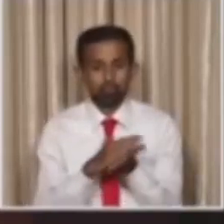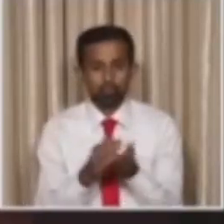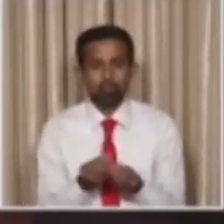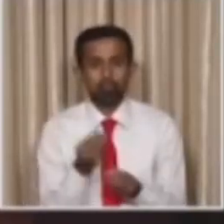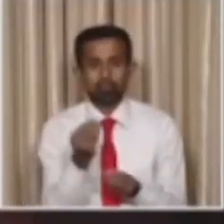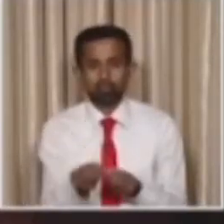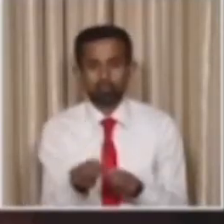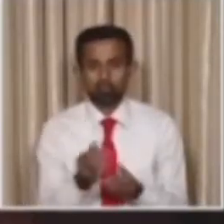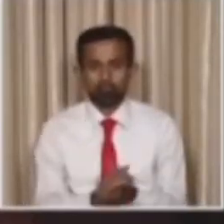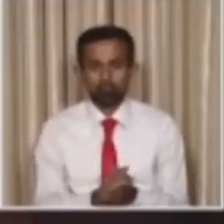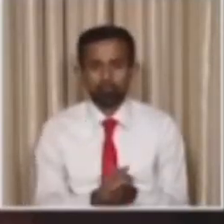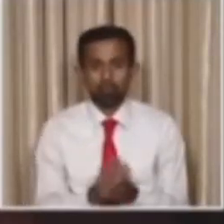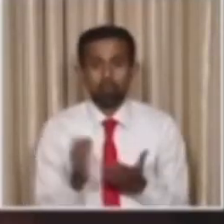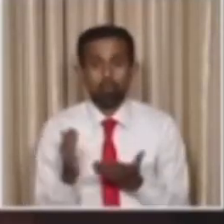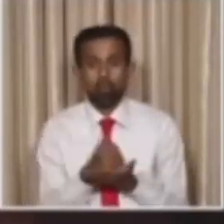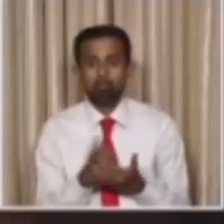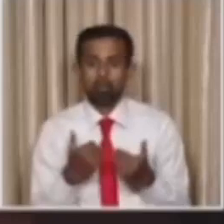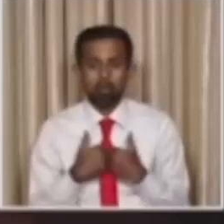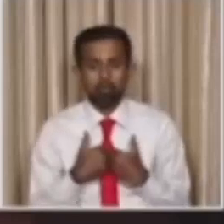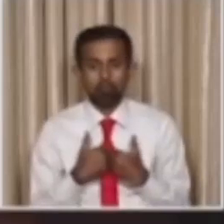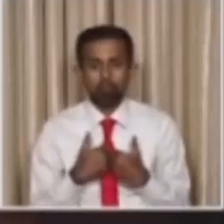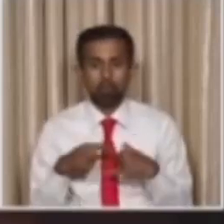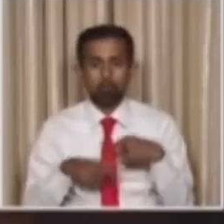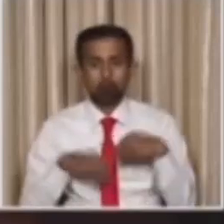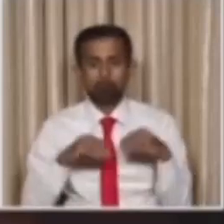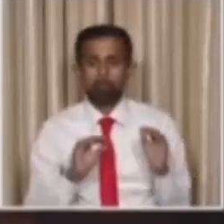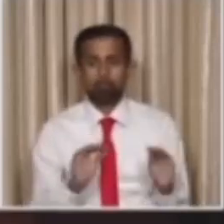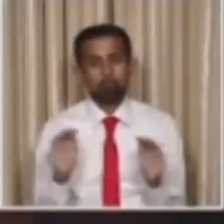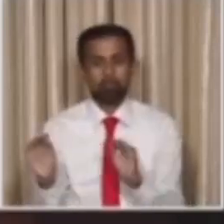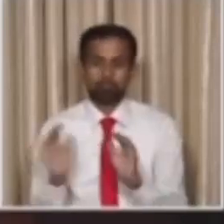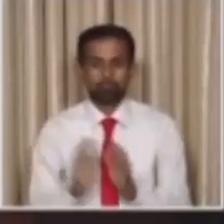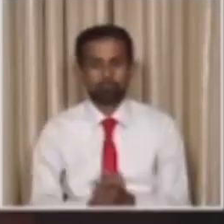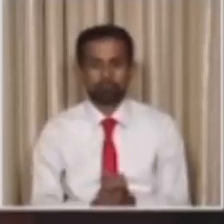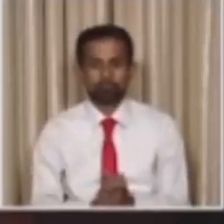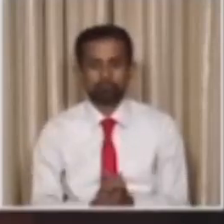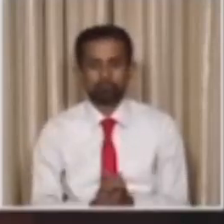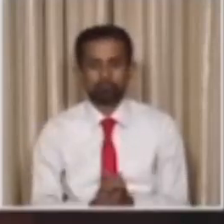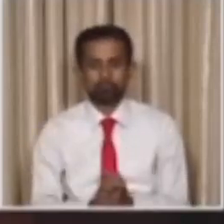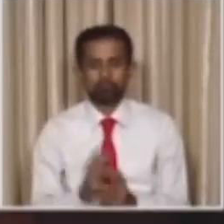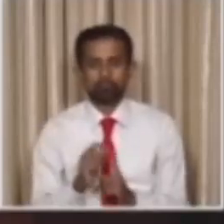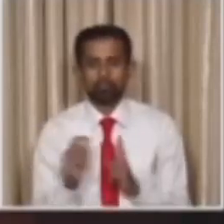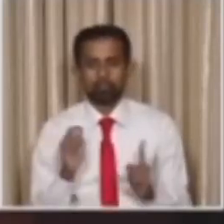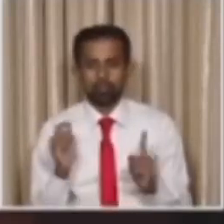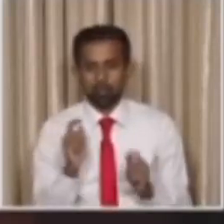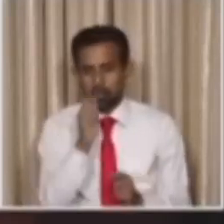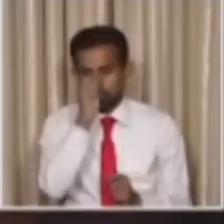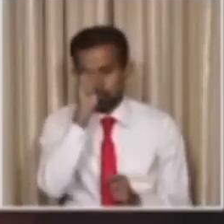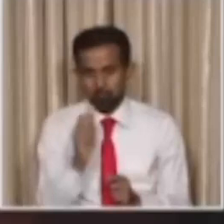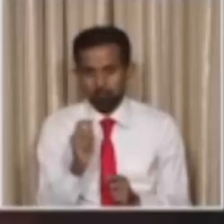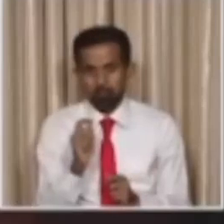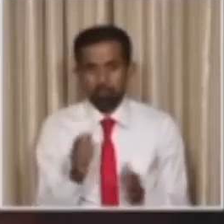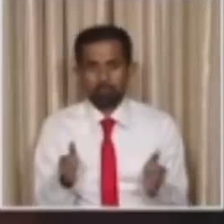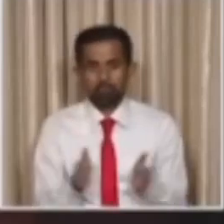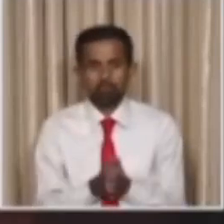සූදානම් හැබැයි ඔය හැමදේම අපි කරමු මැතිවරණයකින් පසුව ගරු මූලාසන ආරූඪ මන්ත්‍රීතුමනි ඒ කාරණාවත්